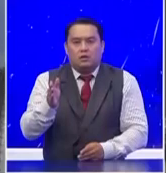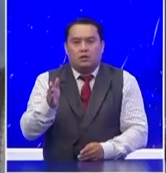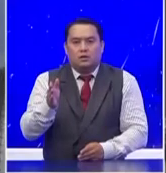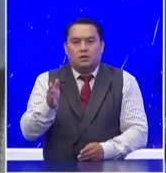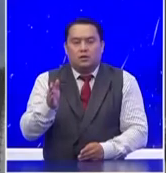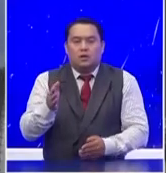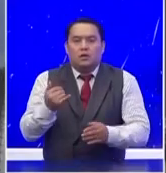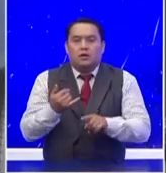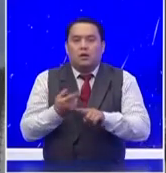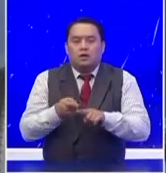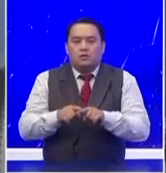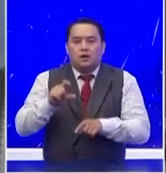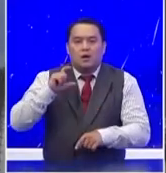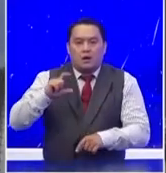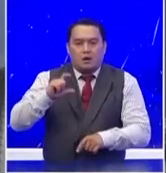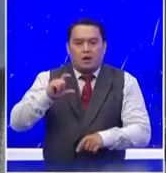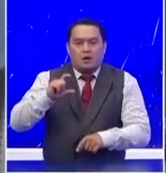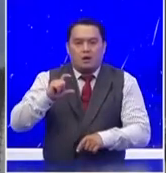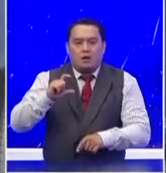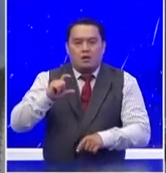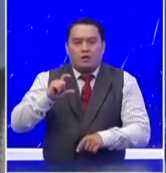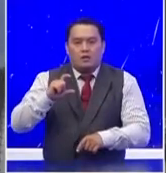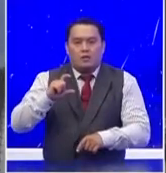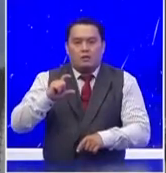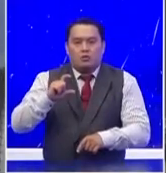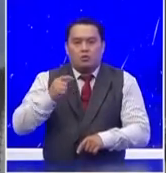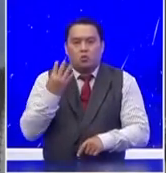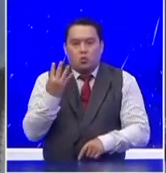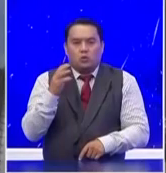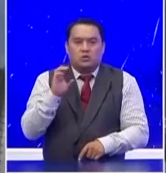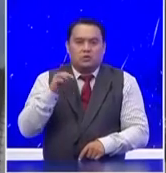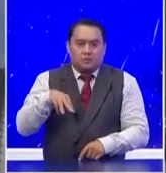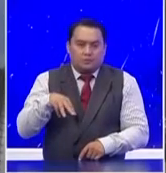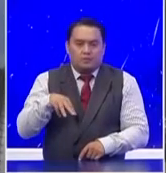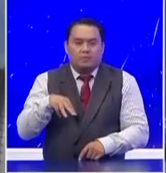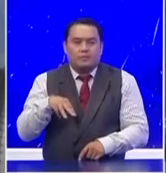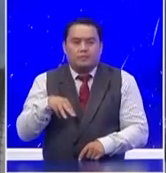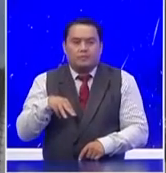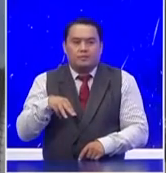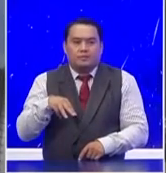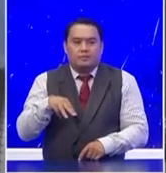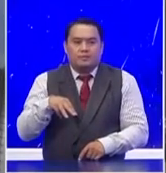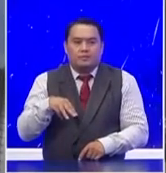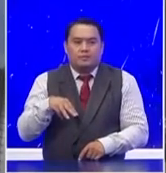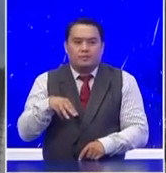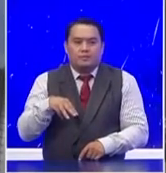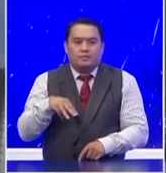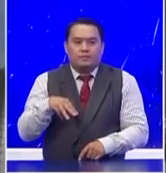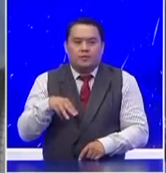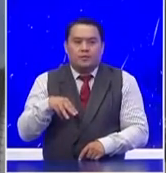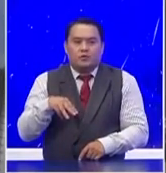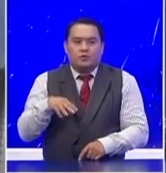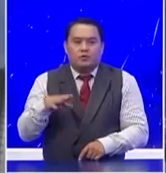Сынаманың қазір қалыңдығы, керін дейміз ғой, керіннің қалыңдығы 4 сантиметр мөлшерінде белгілі